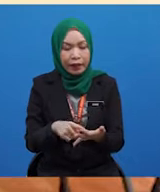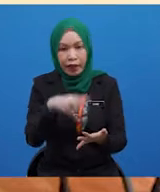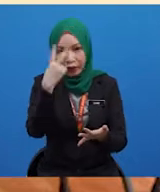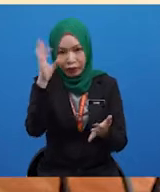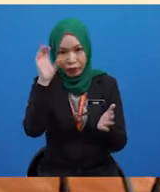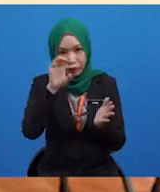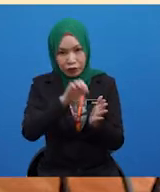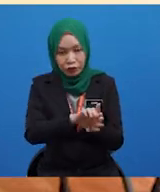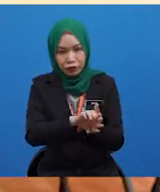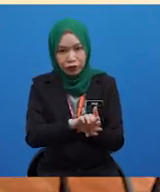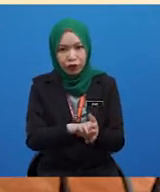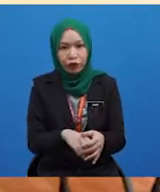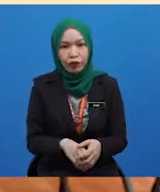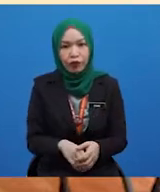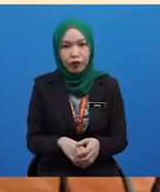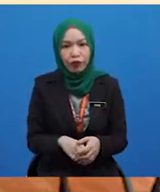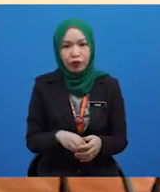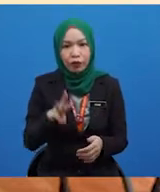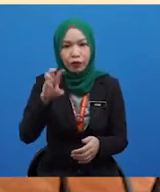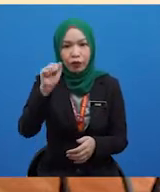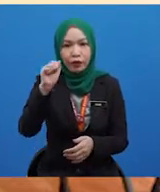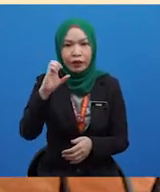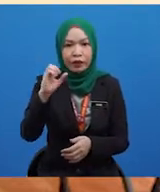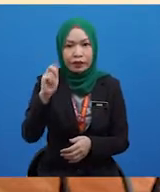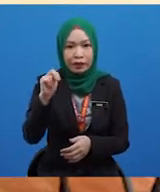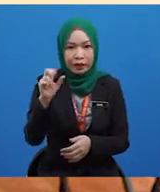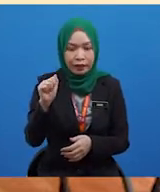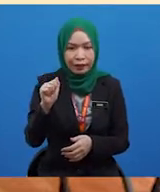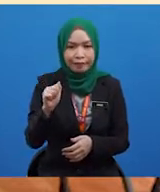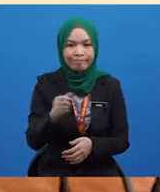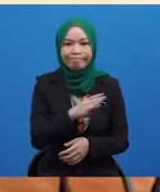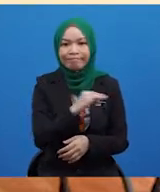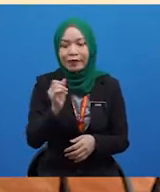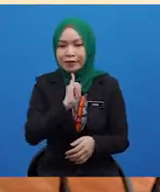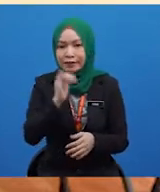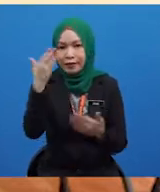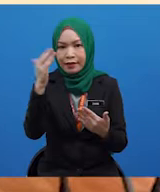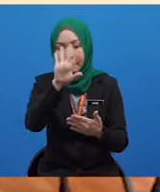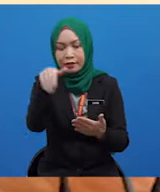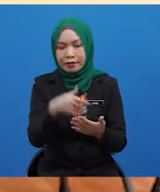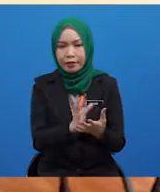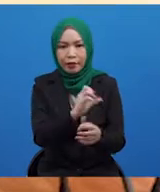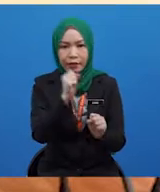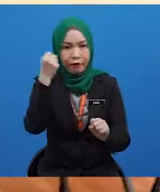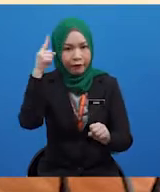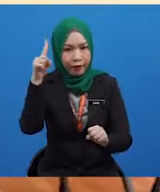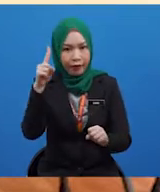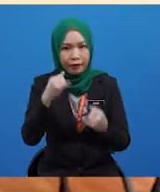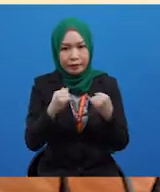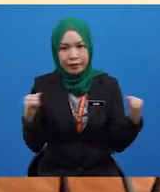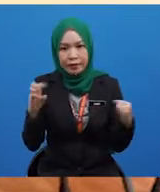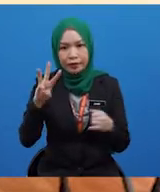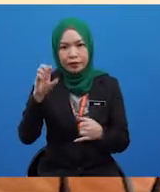wacana yang cikgu berikan itu tadi, cikgu berharap para pelajar dapat memahami jenis penanda wacana dengan